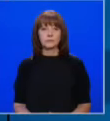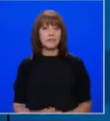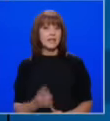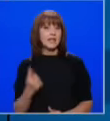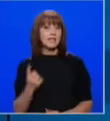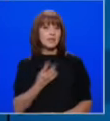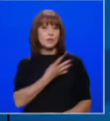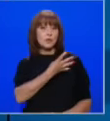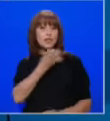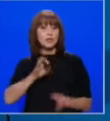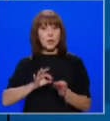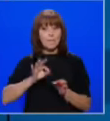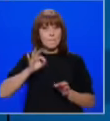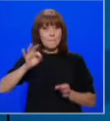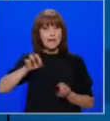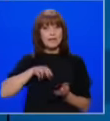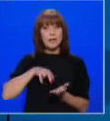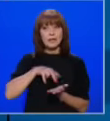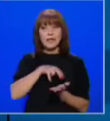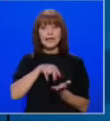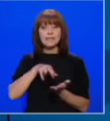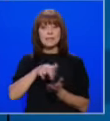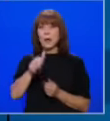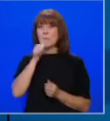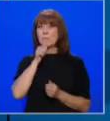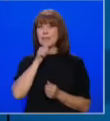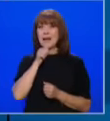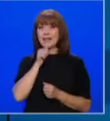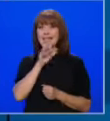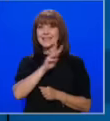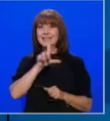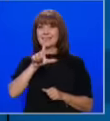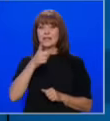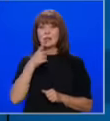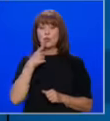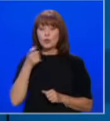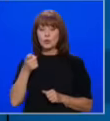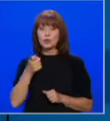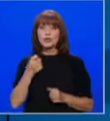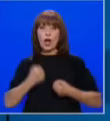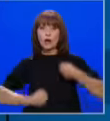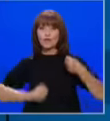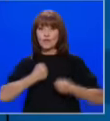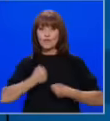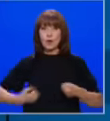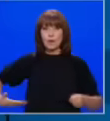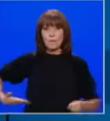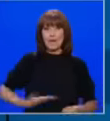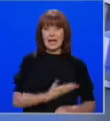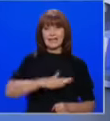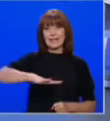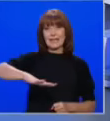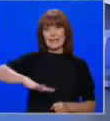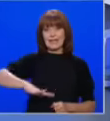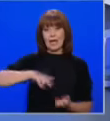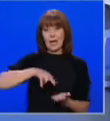Само 400 метра е изминал пияният 37-годишен шофьор преди да премаже дете на пешеходна пътека в центъра на София.